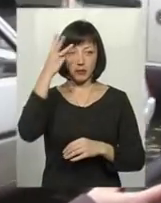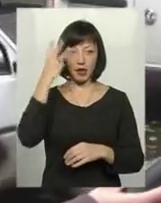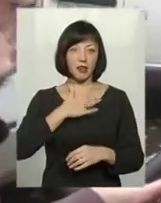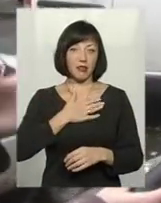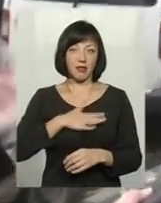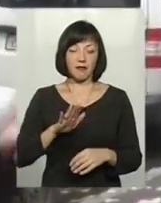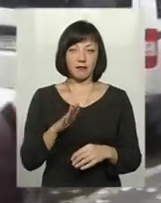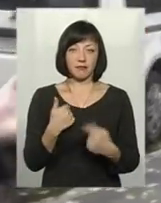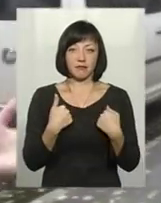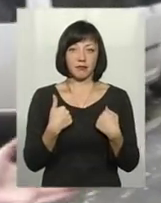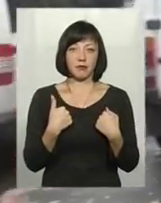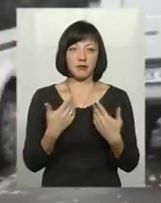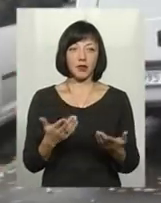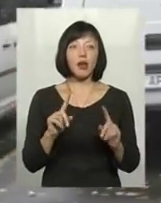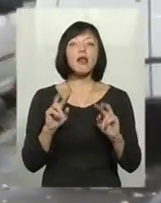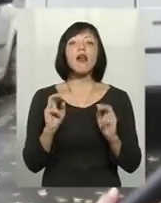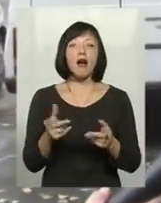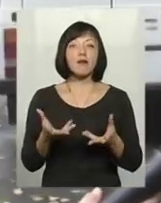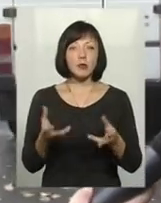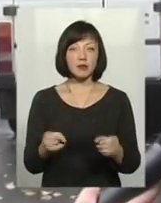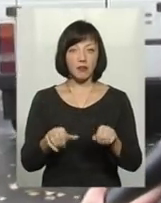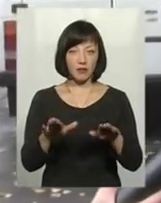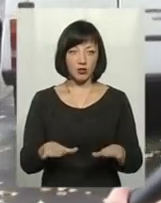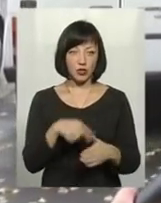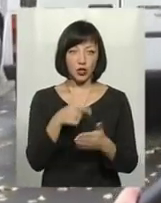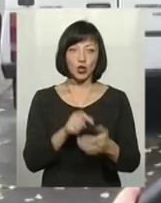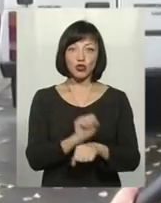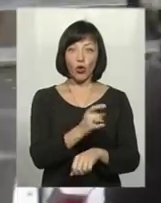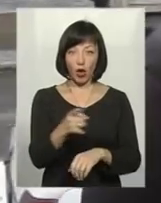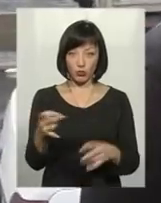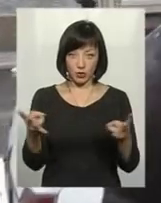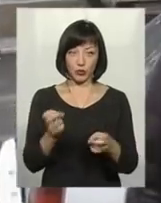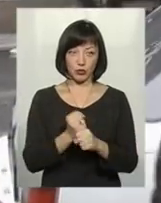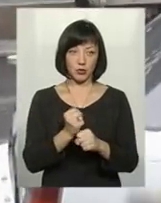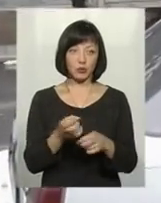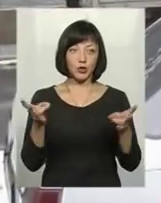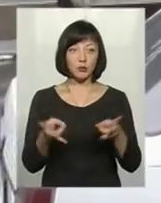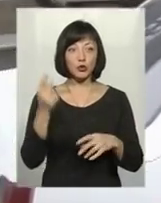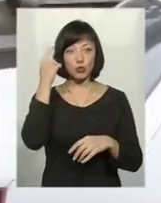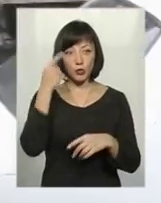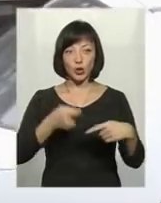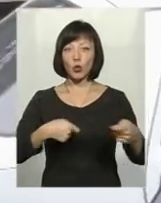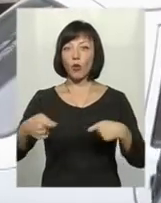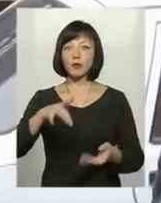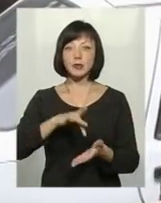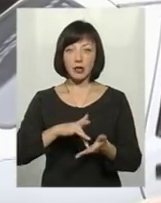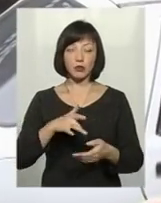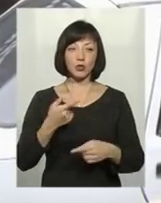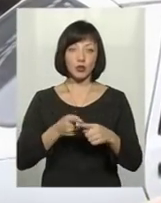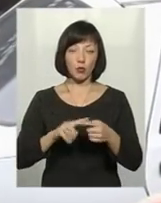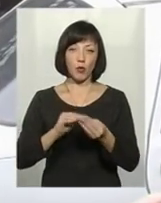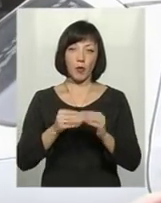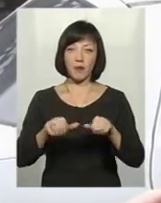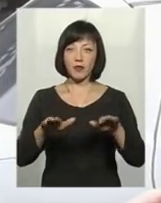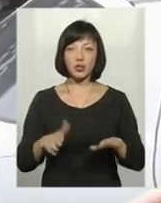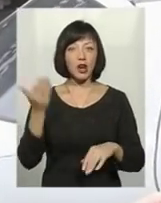чому і як можна повпливати на вирішення цієї проблеми? Стоянку зробити. Ну, потрібно думати торговому центру, я думаю, цю проблему